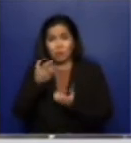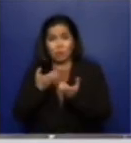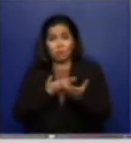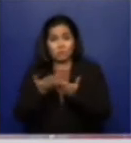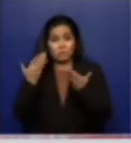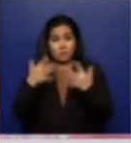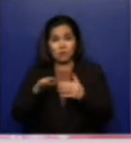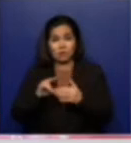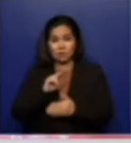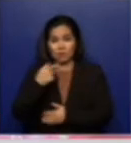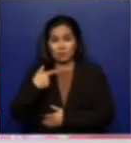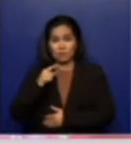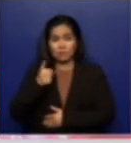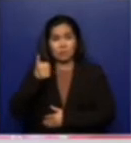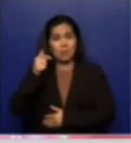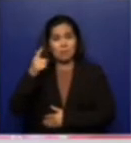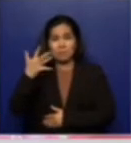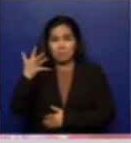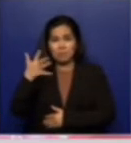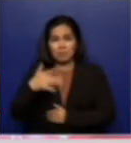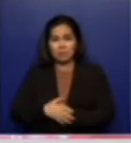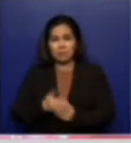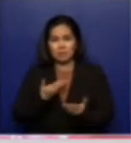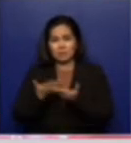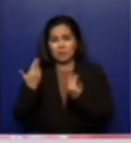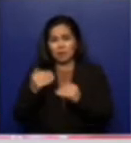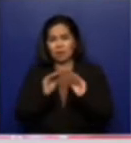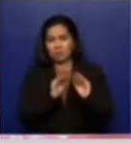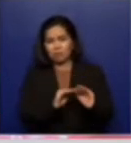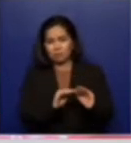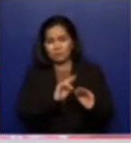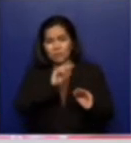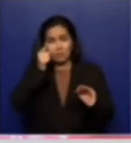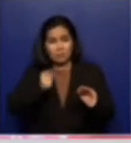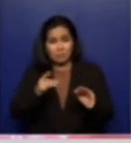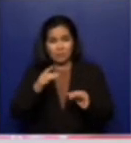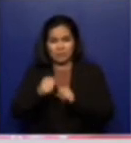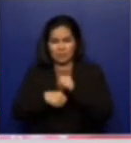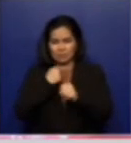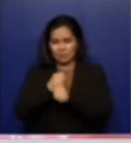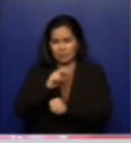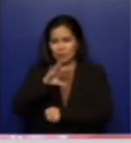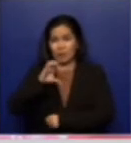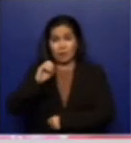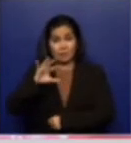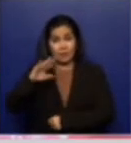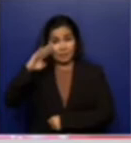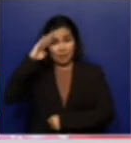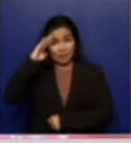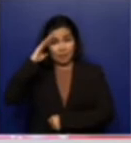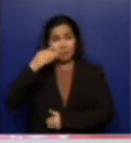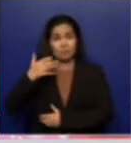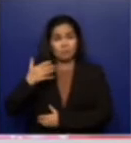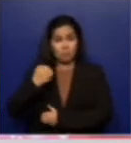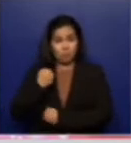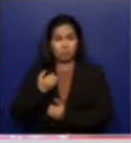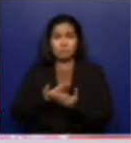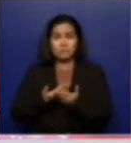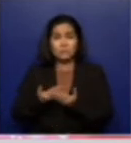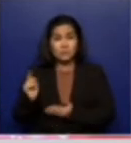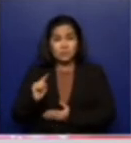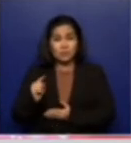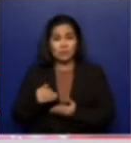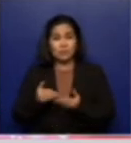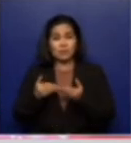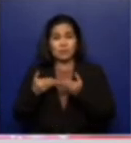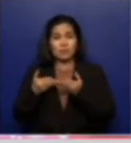ม่ได้กับซื้อมาแล้วไม่ได้ใช้ปี2555กองทัพบกเคยซื้อเรือเห